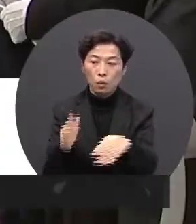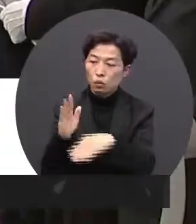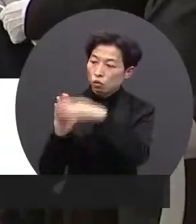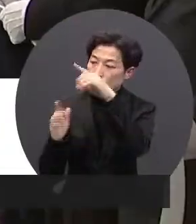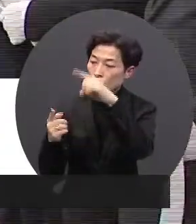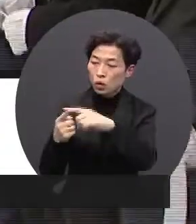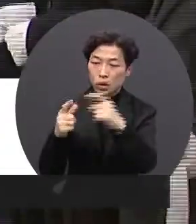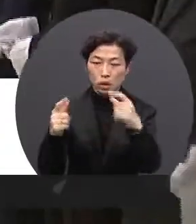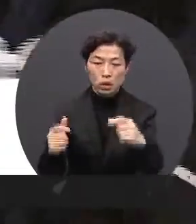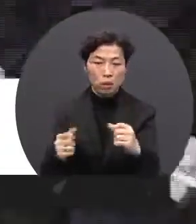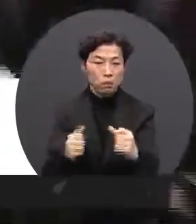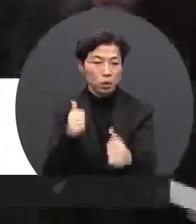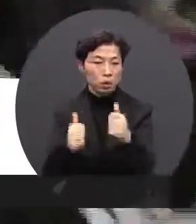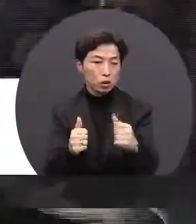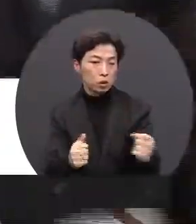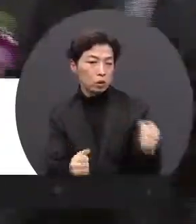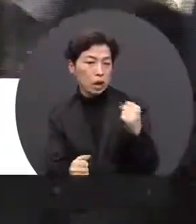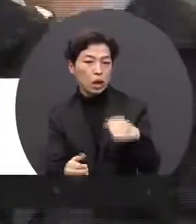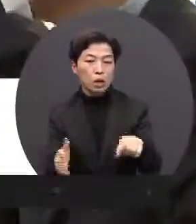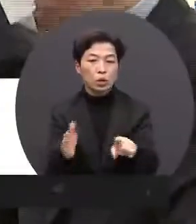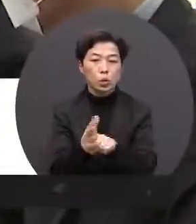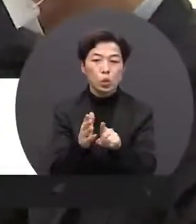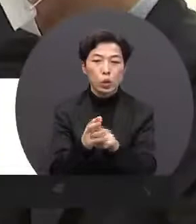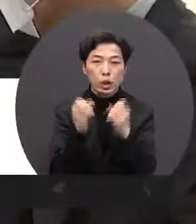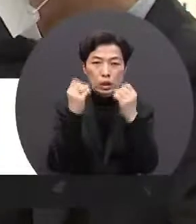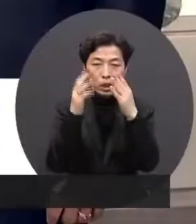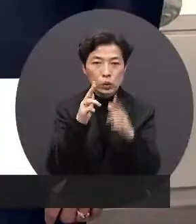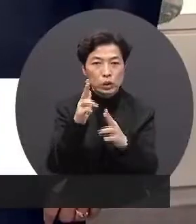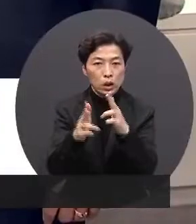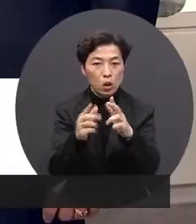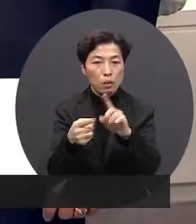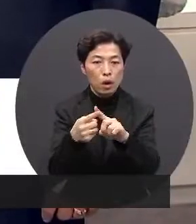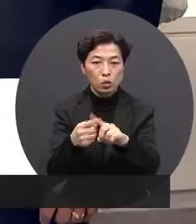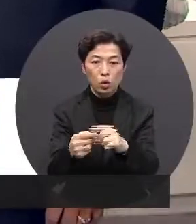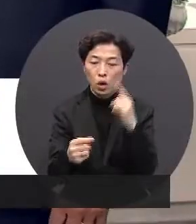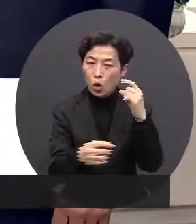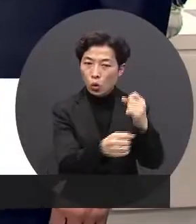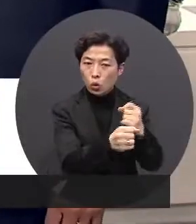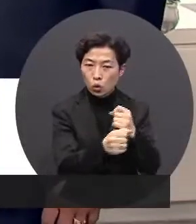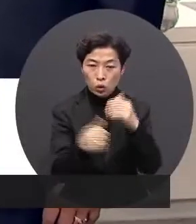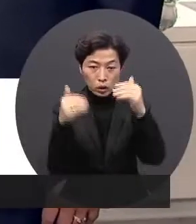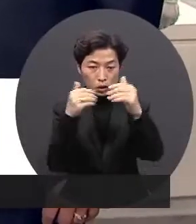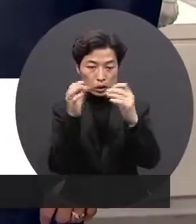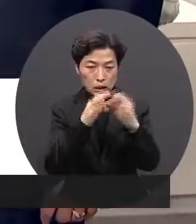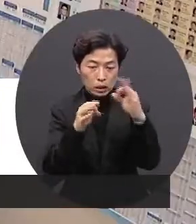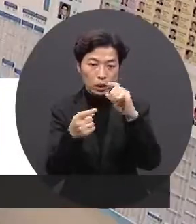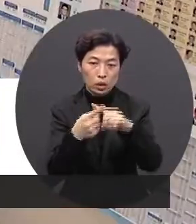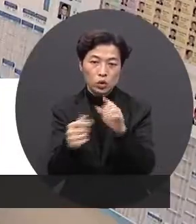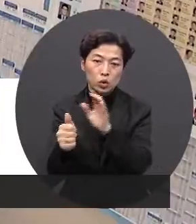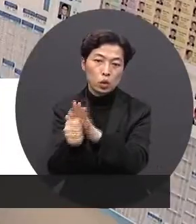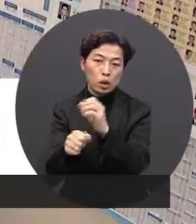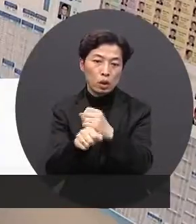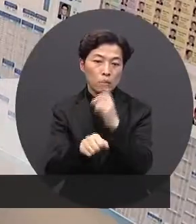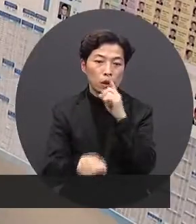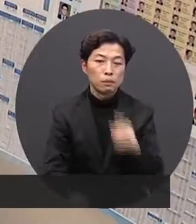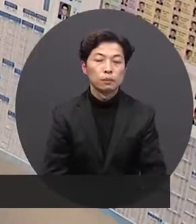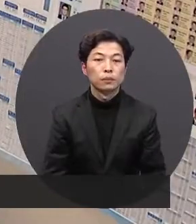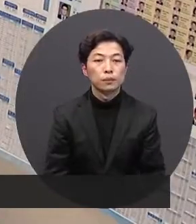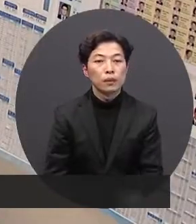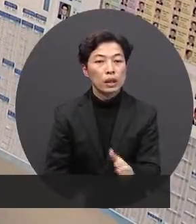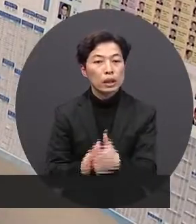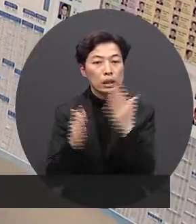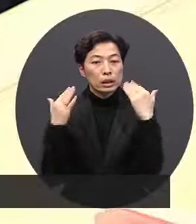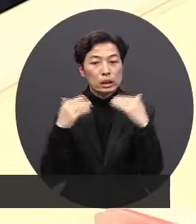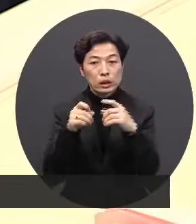북부권 경쟁력 강화를 위해 신산업을 발굴하고 연구개발 등을 지원하게 됩니다. 충주시청